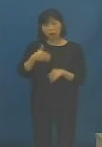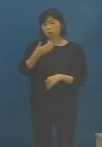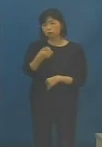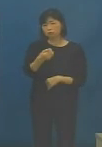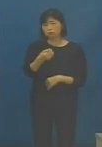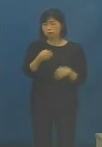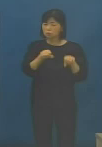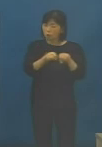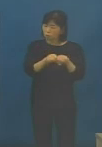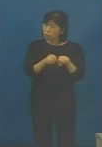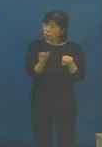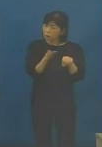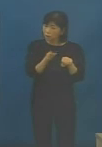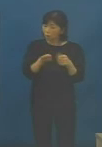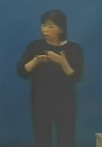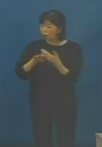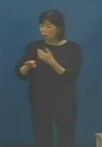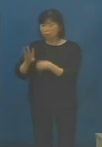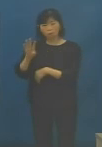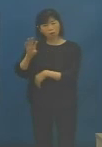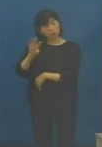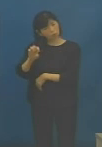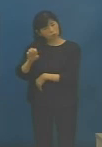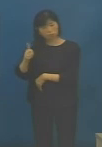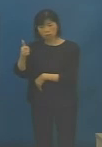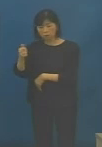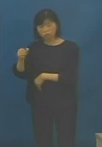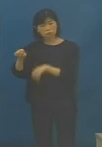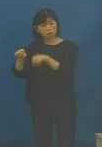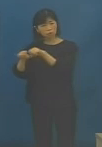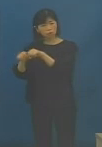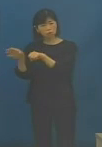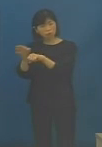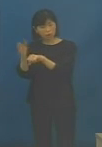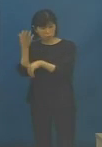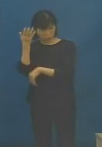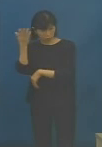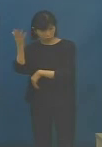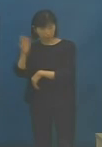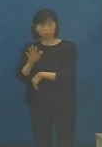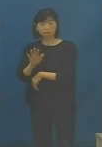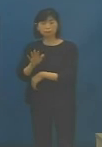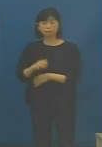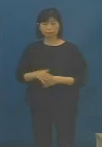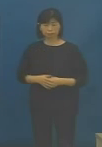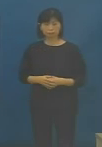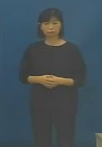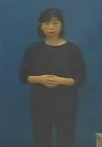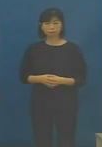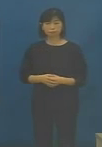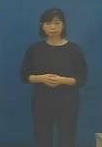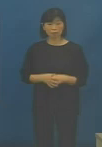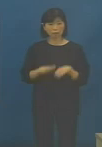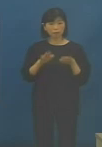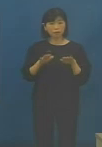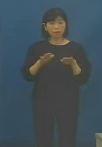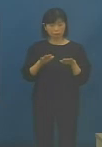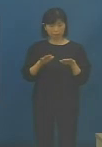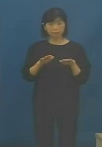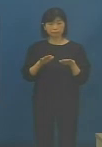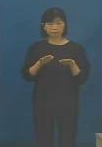その他にも 4,50 億ぐらいは今想定をされる状況になってきました。ですから現在の